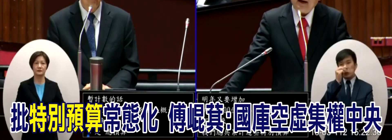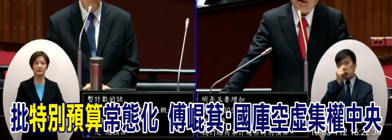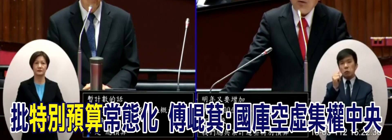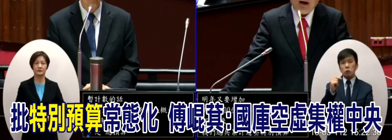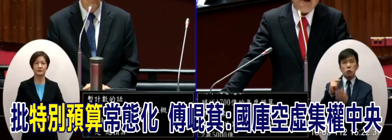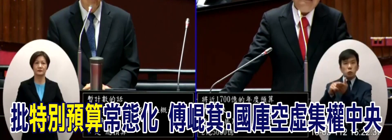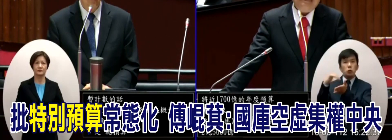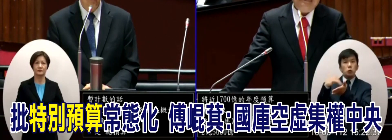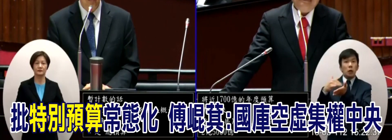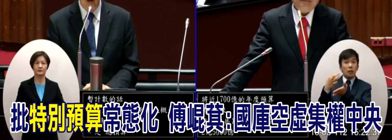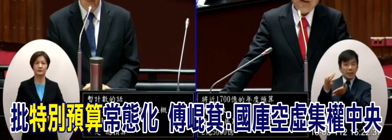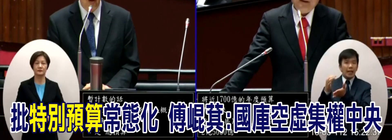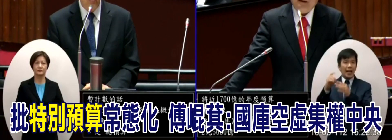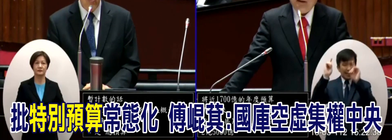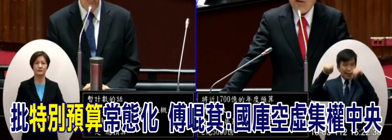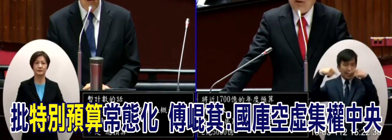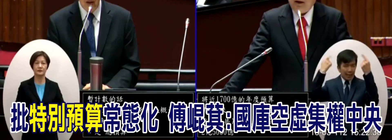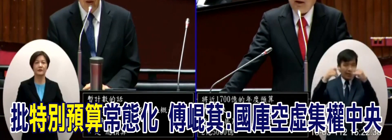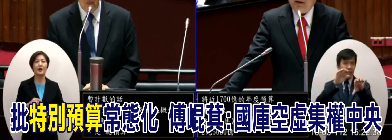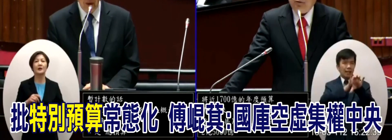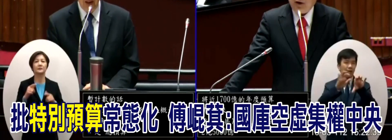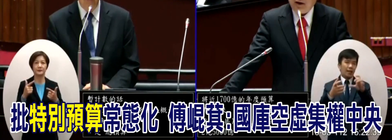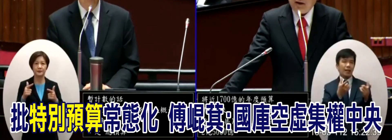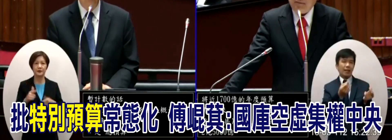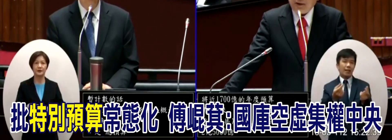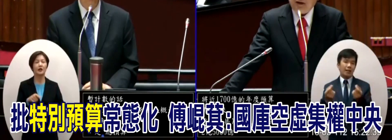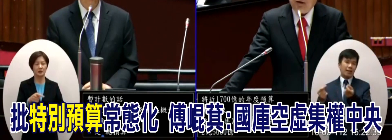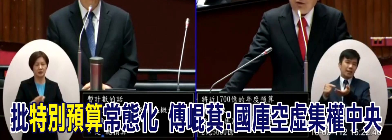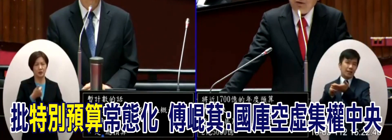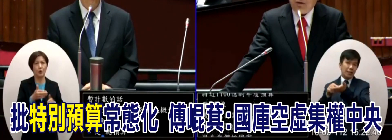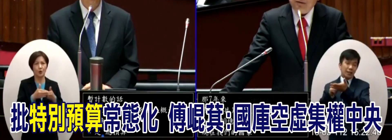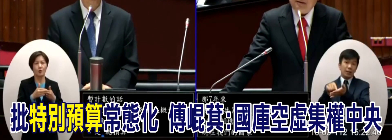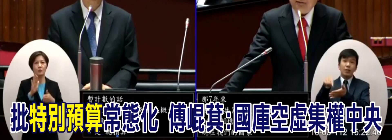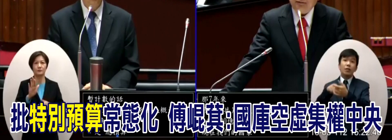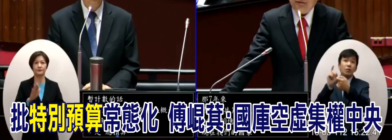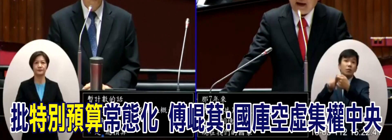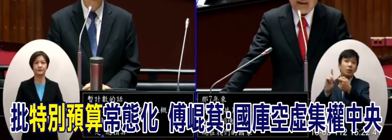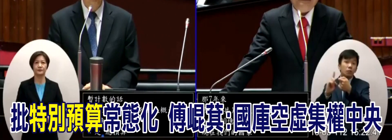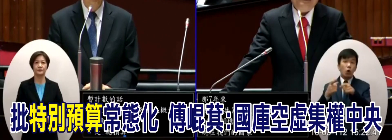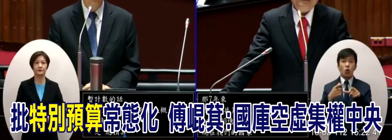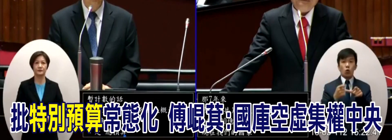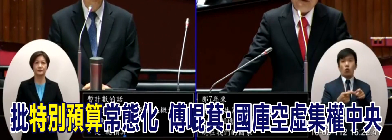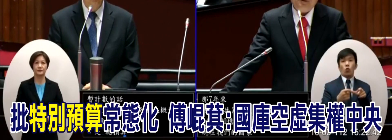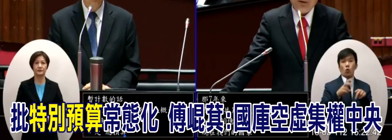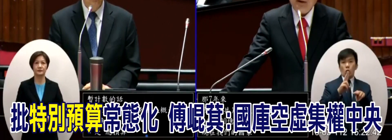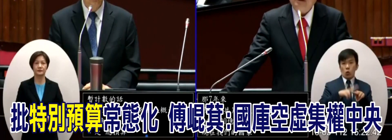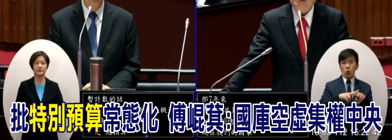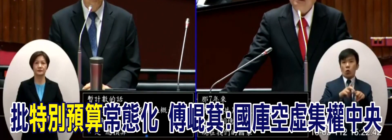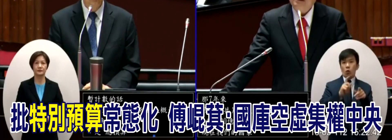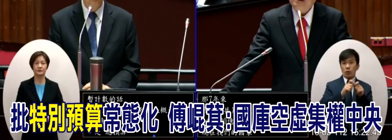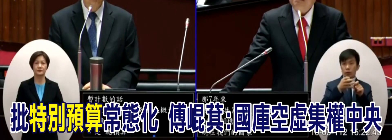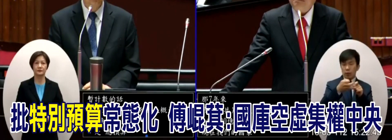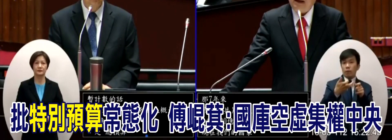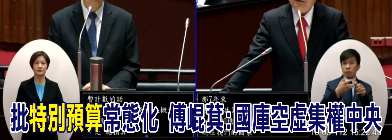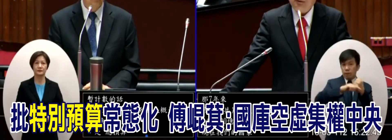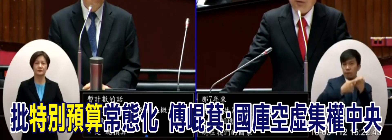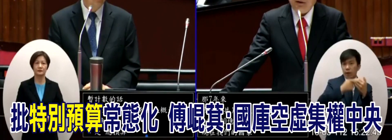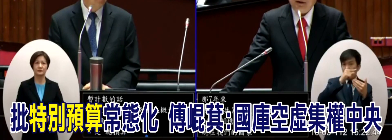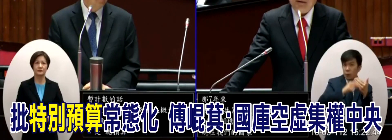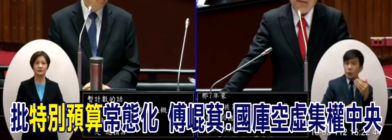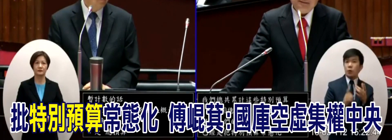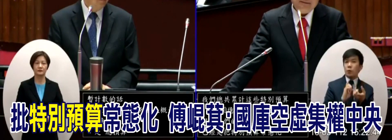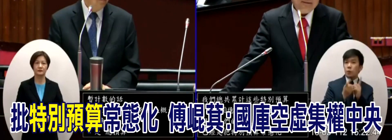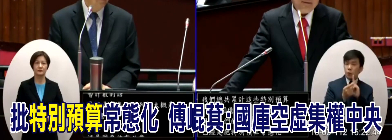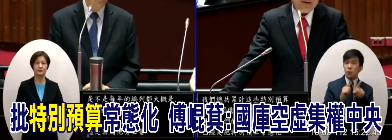常态化， 没有，这是因为它有必要。 为了规避公共债务法，所以把